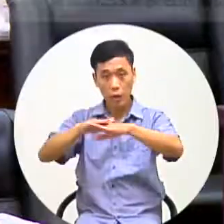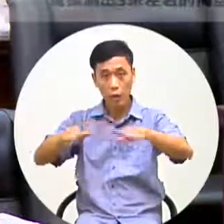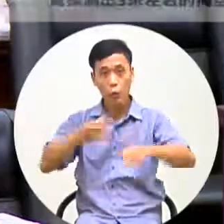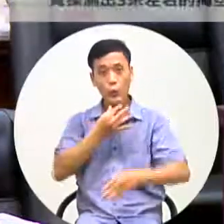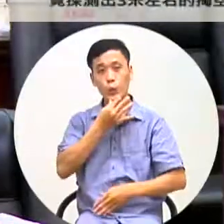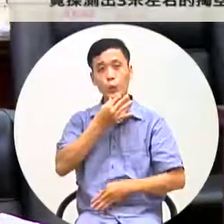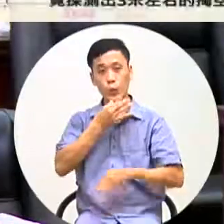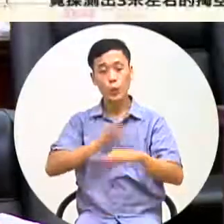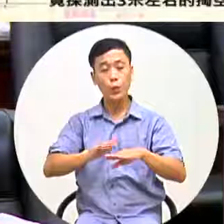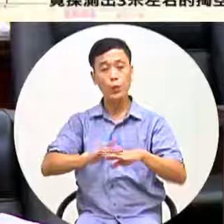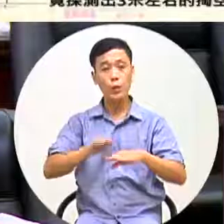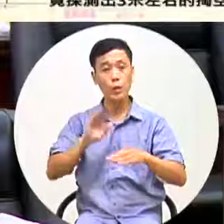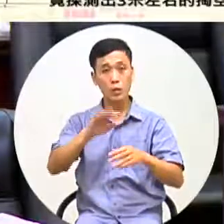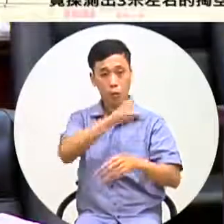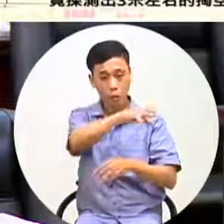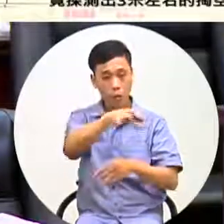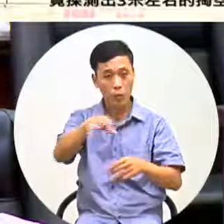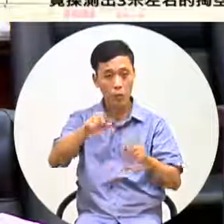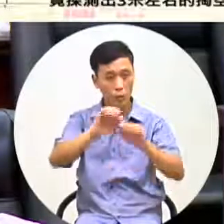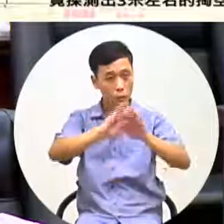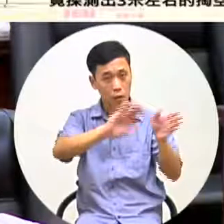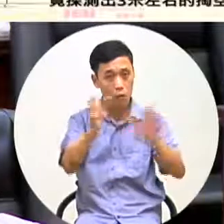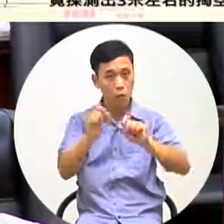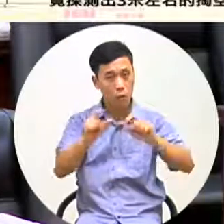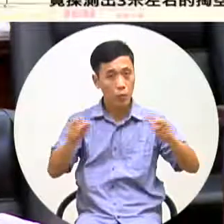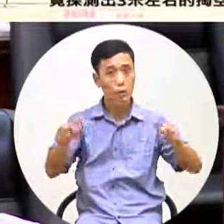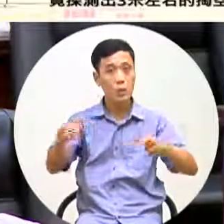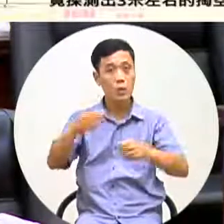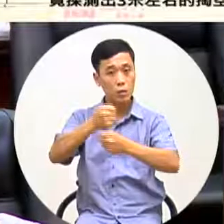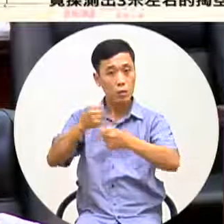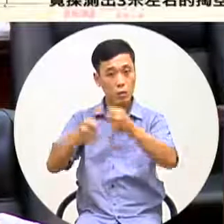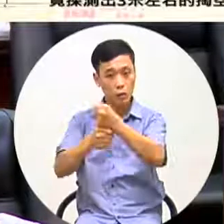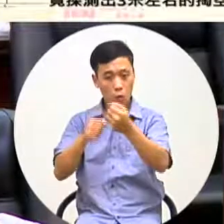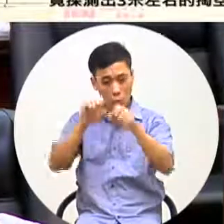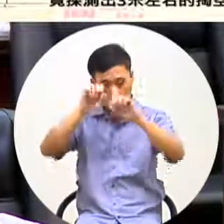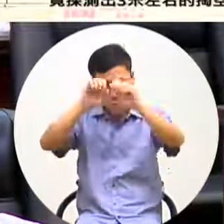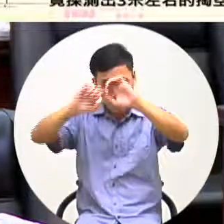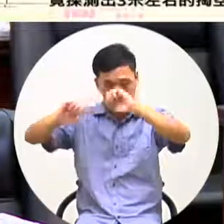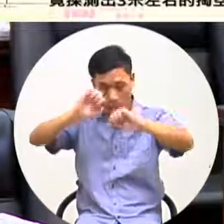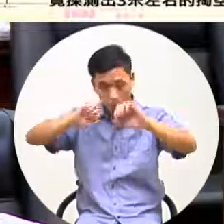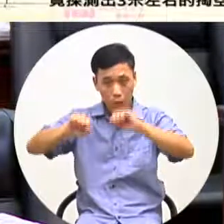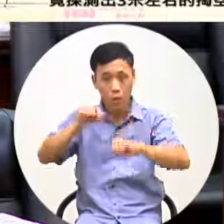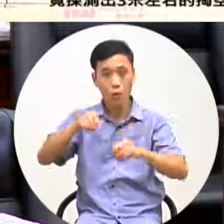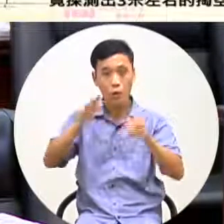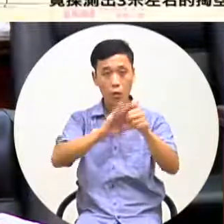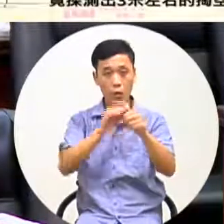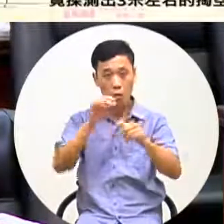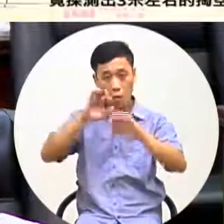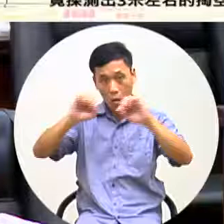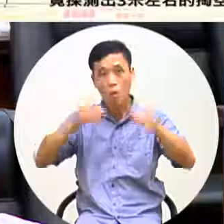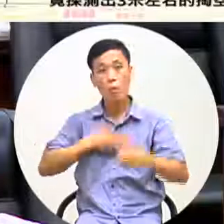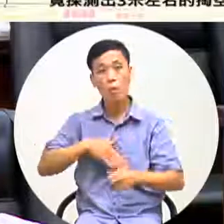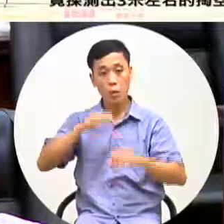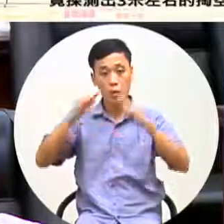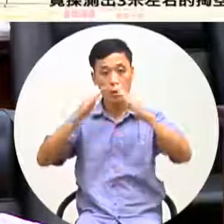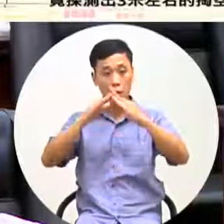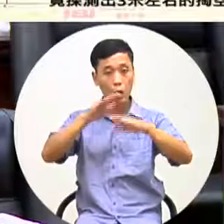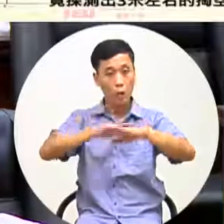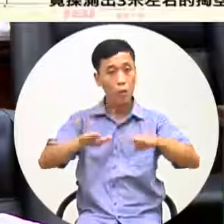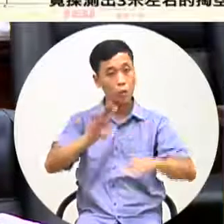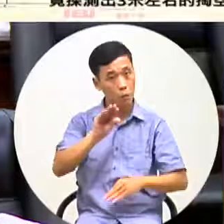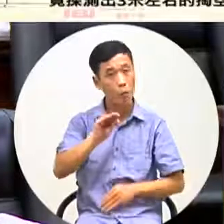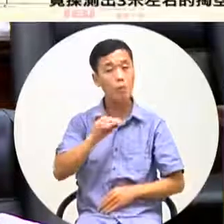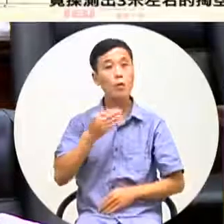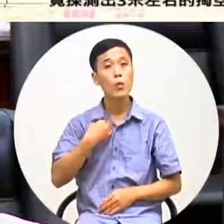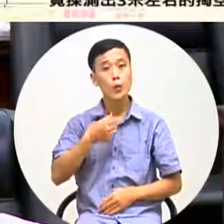构本身去做一些判读，才有办法说这间建物到底有没有问题。好，那基本上因为为什么我只单秀这张图，因为这